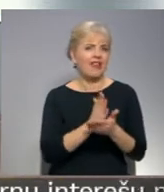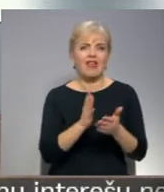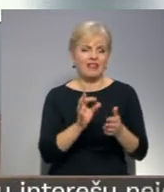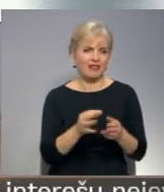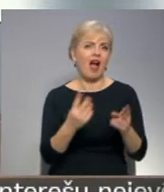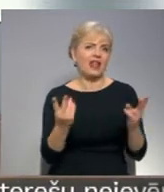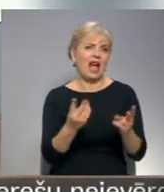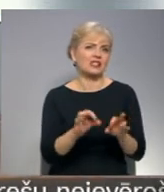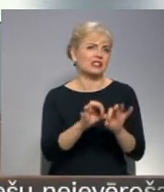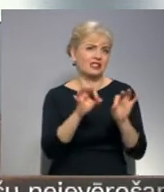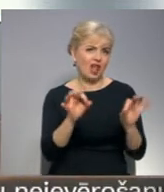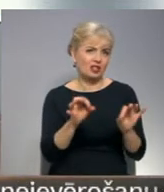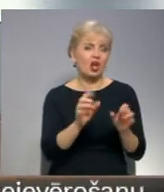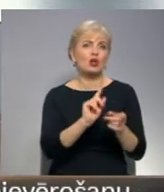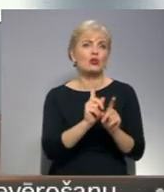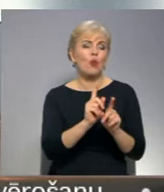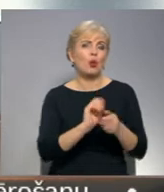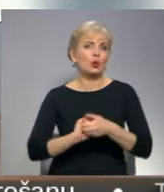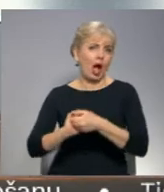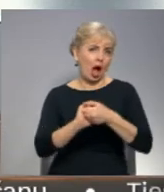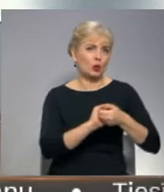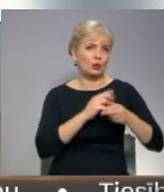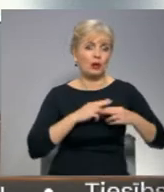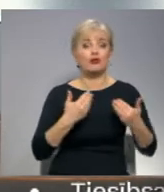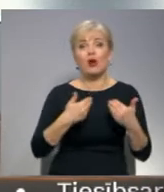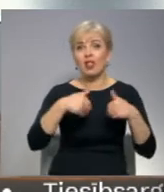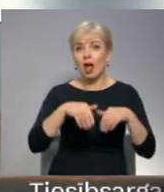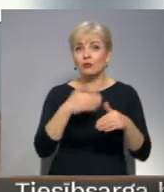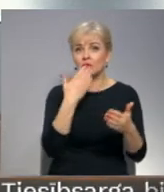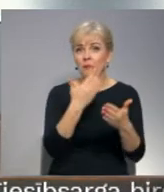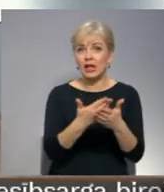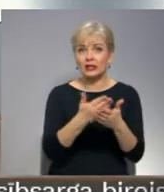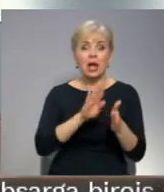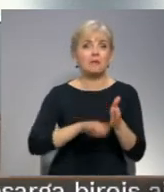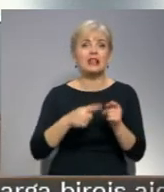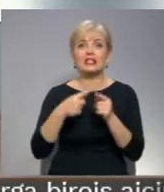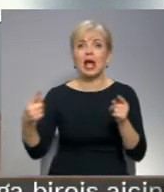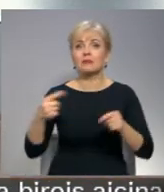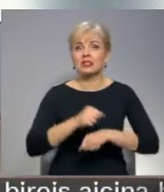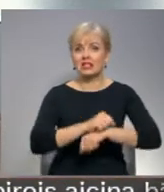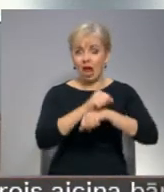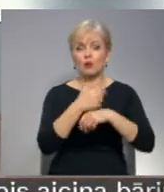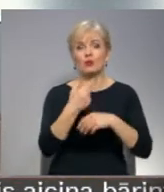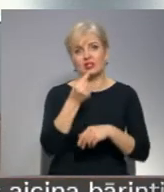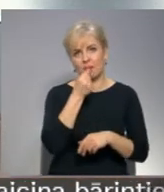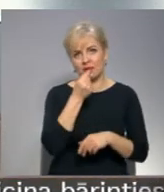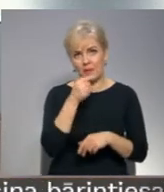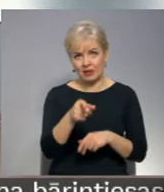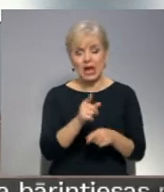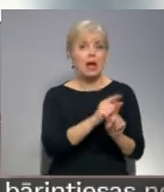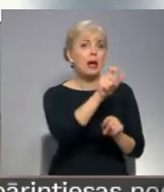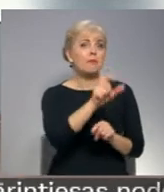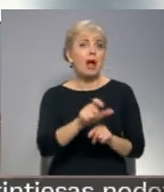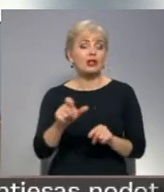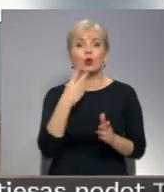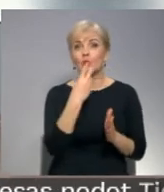pieteikt beztermiņu streiku septembrī. Pedagogi norāda, ka politiķu mutiski izteiktiem solījumiem neusticis un uzstāja, lai solīties algu